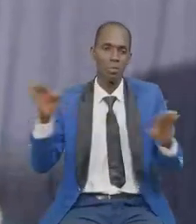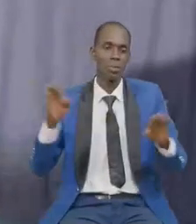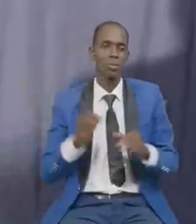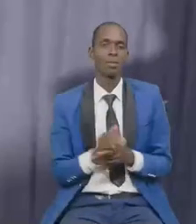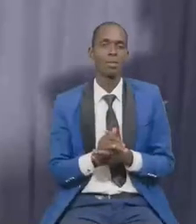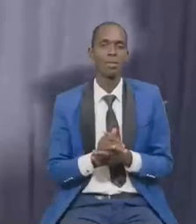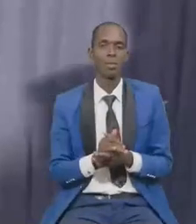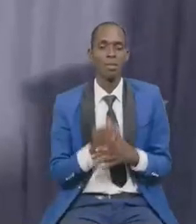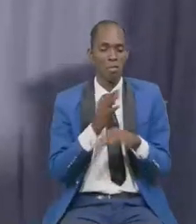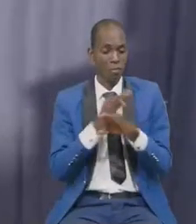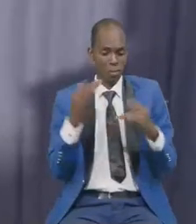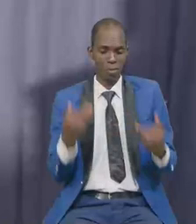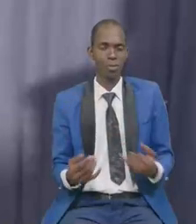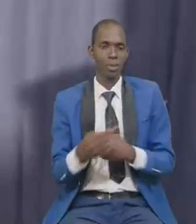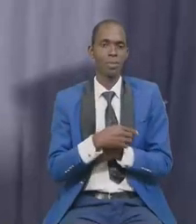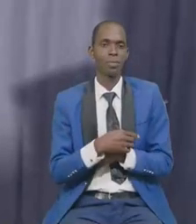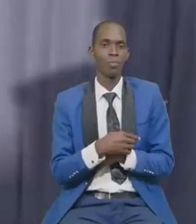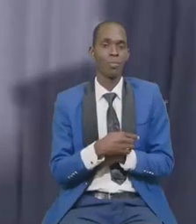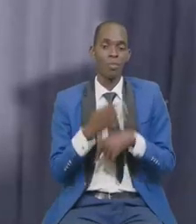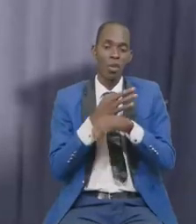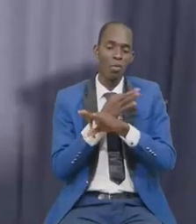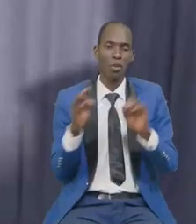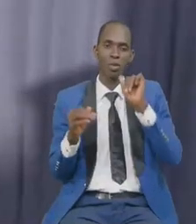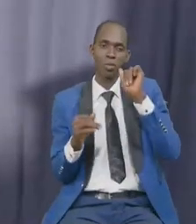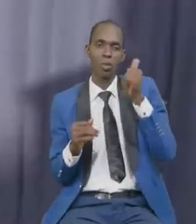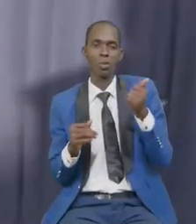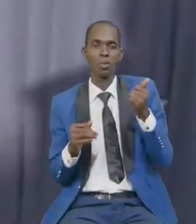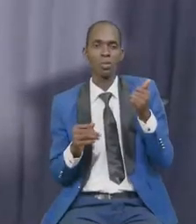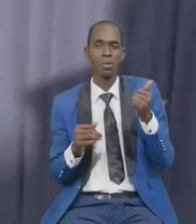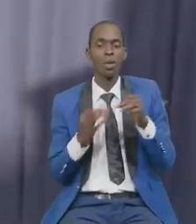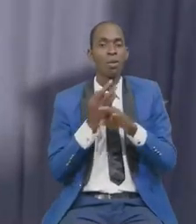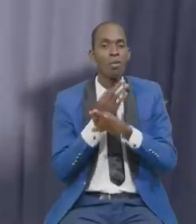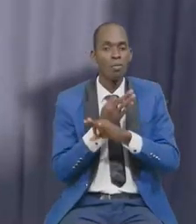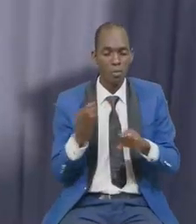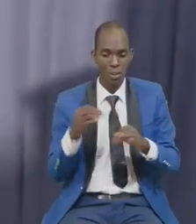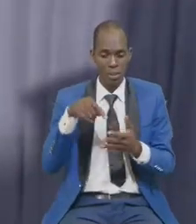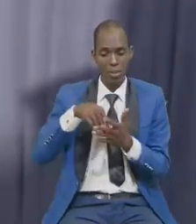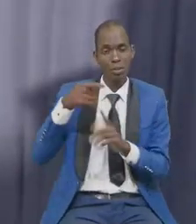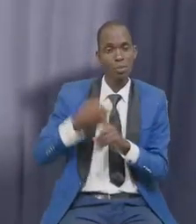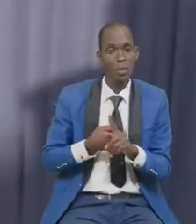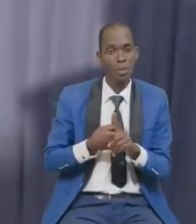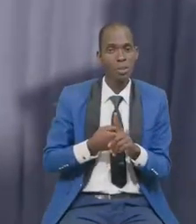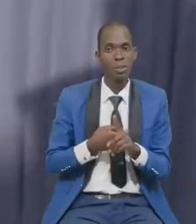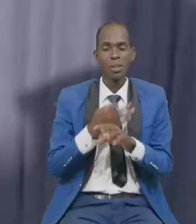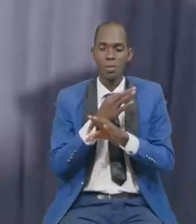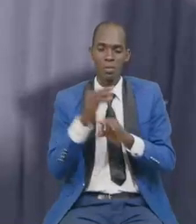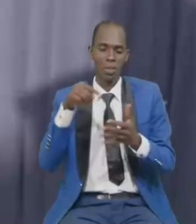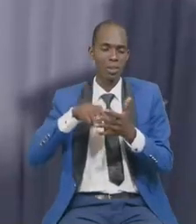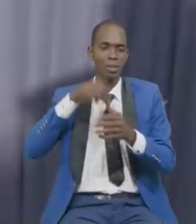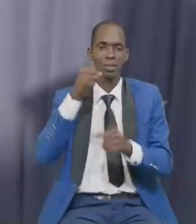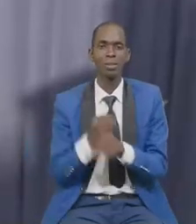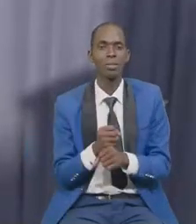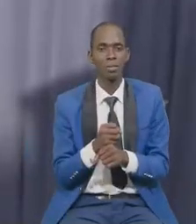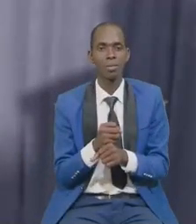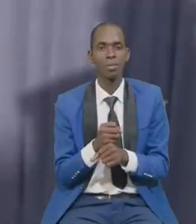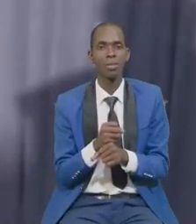Libre aujourd'hui. Libre demain. Libre ce mois. Libre cette année.